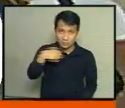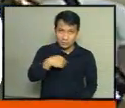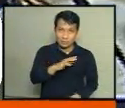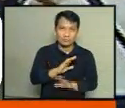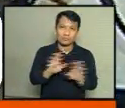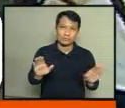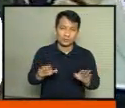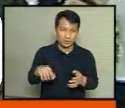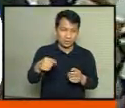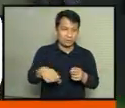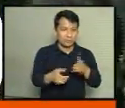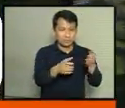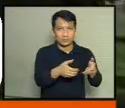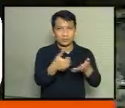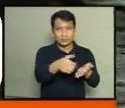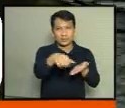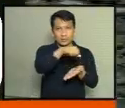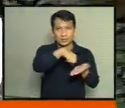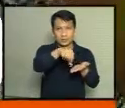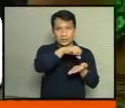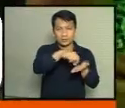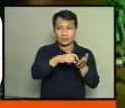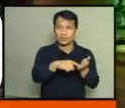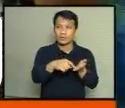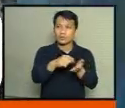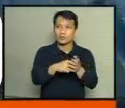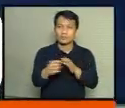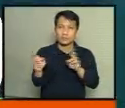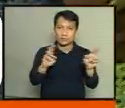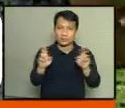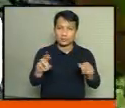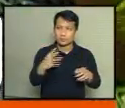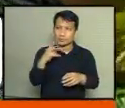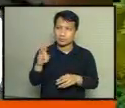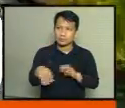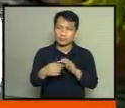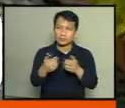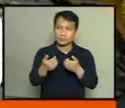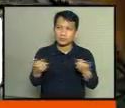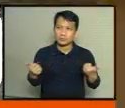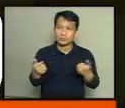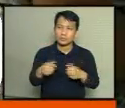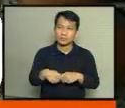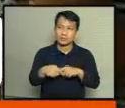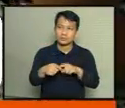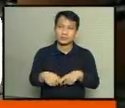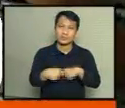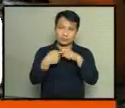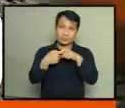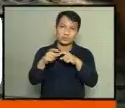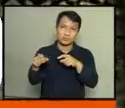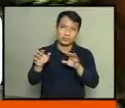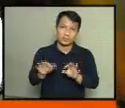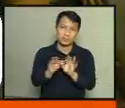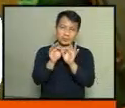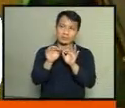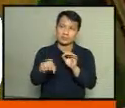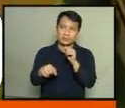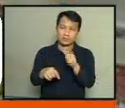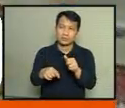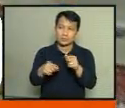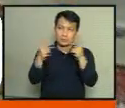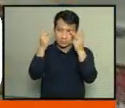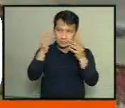ang mga alcohol na pwedeng gamitin. Naghahanda na rin ang simbahan sa worst case scenario tulad na lamang ng pagsuspindi ng misa. Pero si